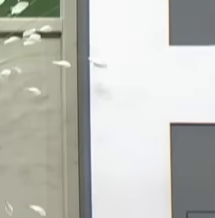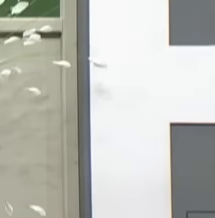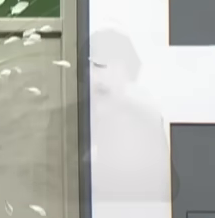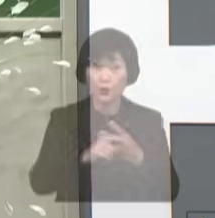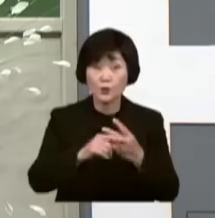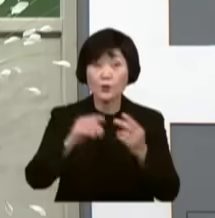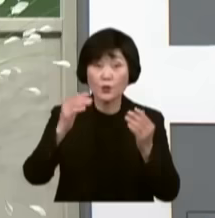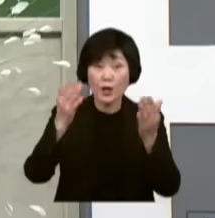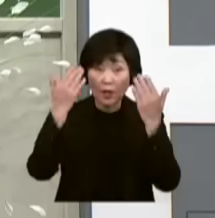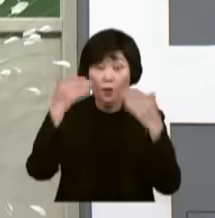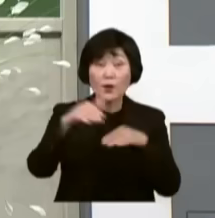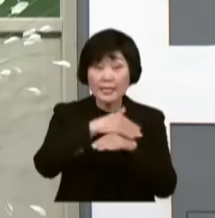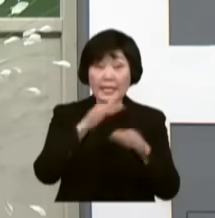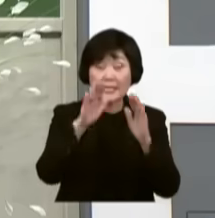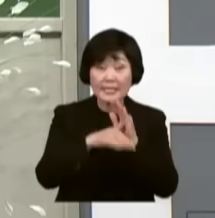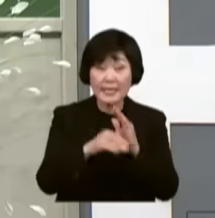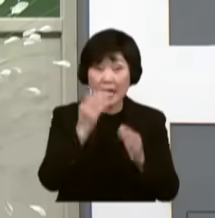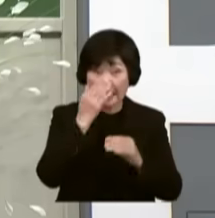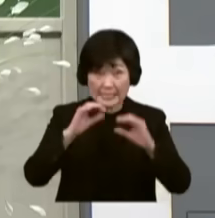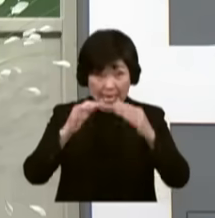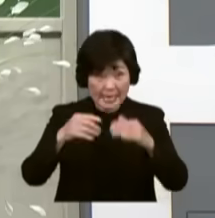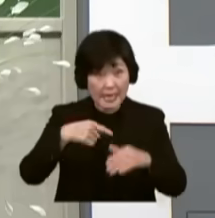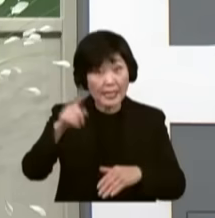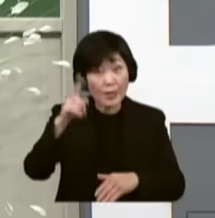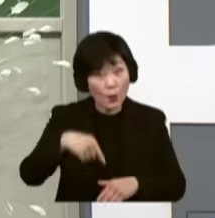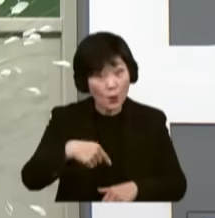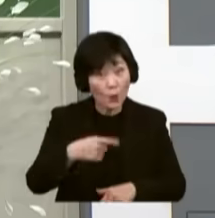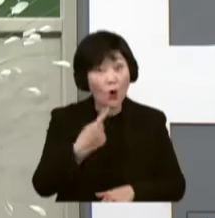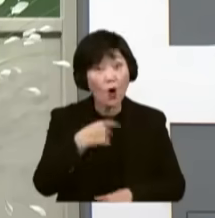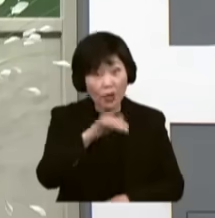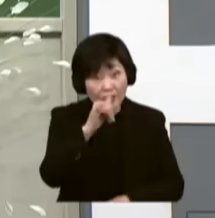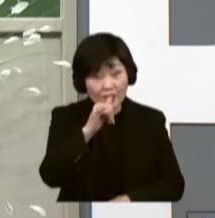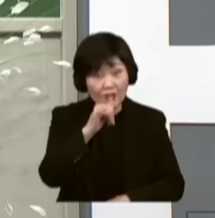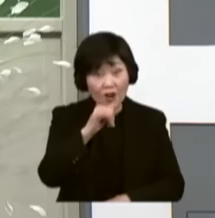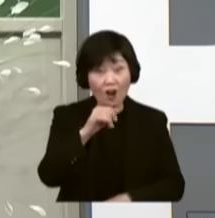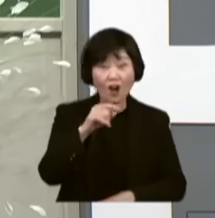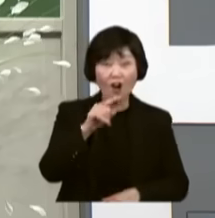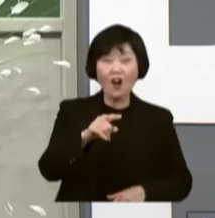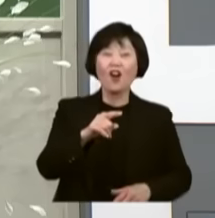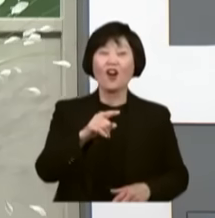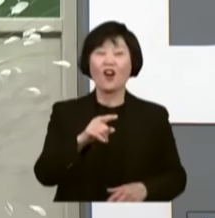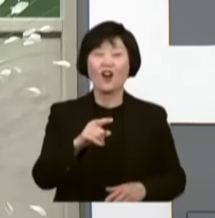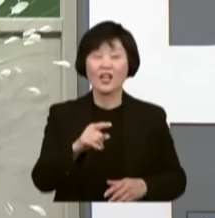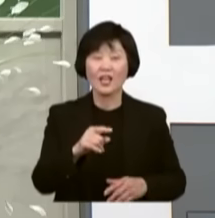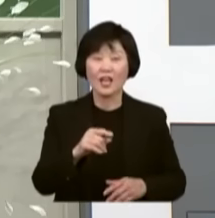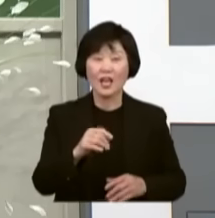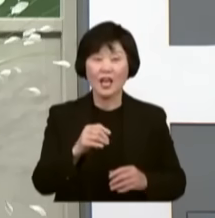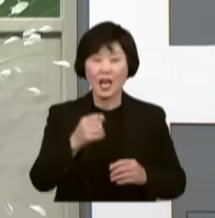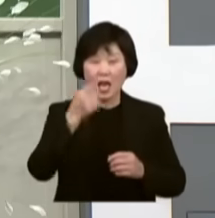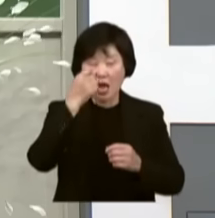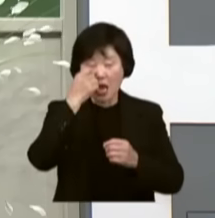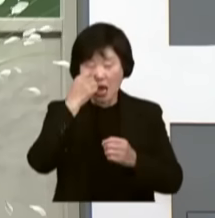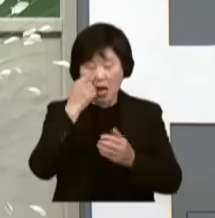때 아이고. 이스라엘 다녀왔어요, 그죠? 네, 성지순례 갔다 왔어요. 거기 통곡의 벽. 네. 거기 가서